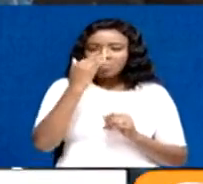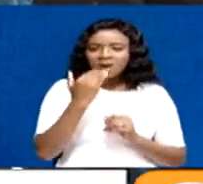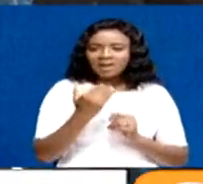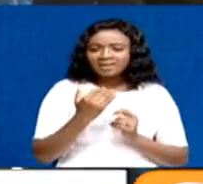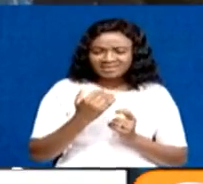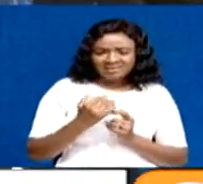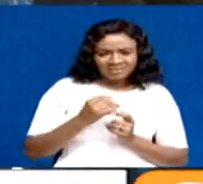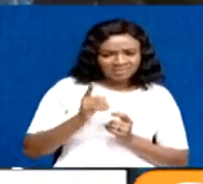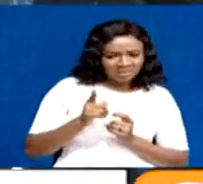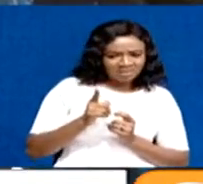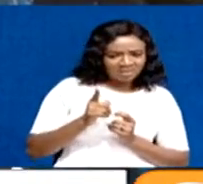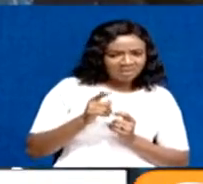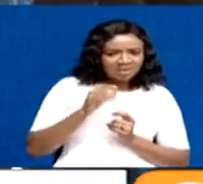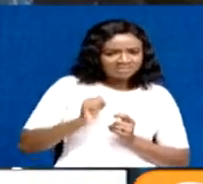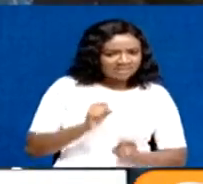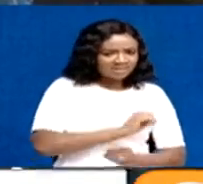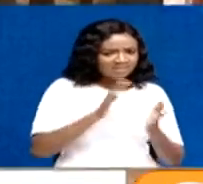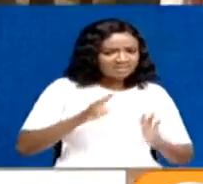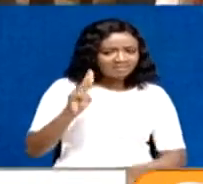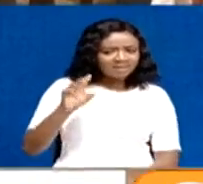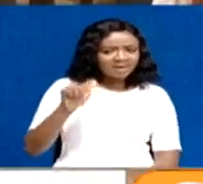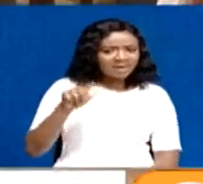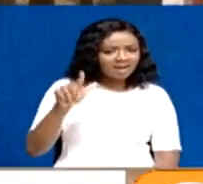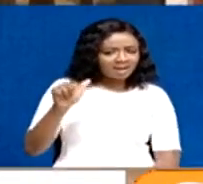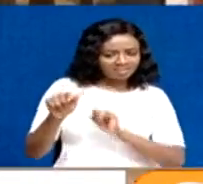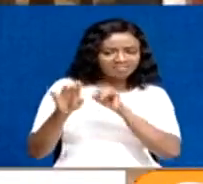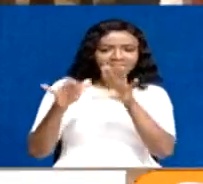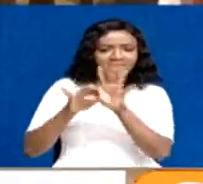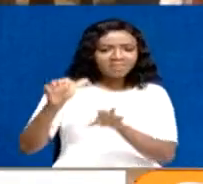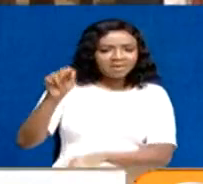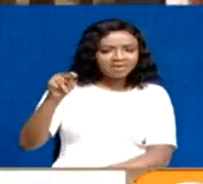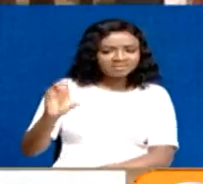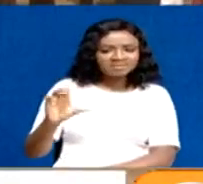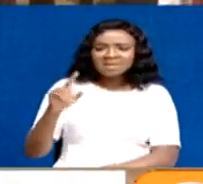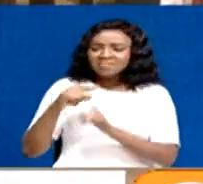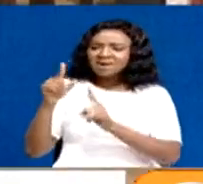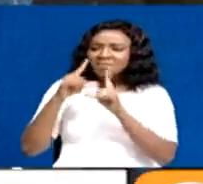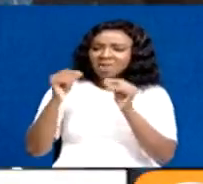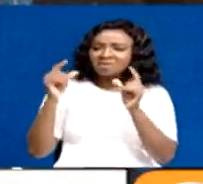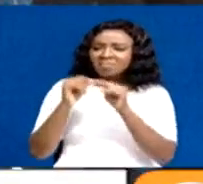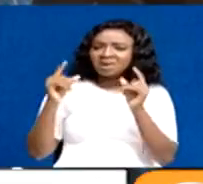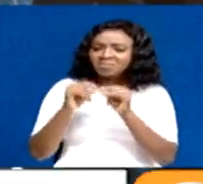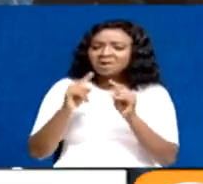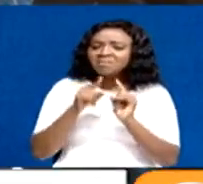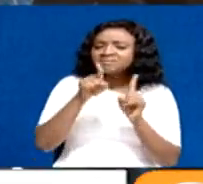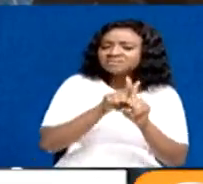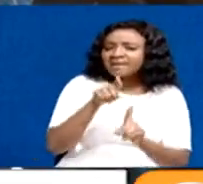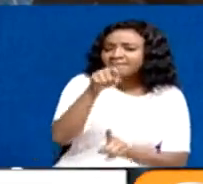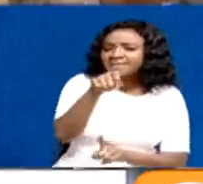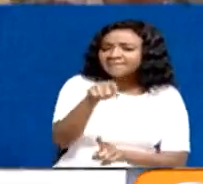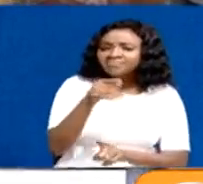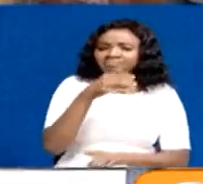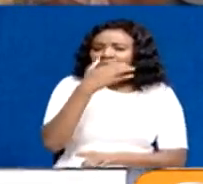Malala kuwa wanajadiliana kabla ya kufanya uamuzi mwafaka, semi ambazo ziliungwa mkono na Mudavadi. A